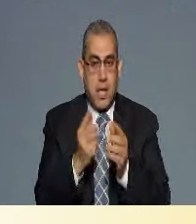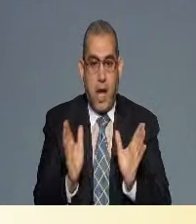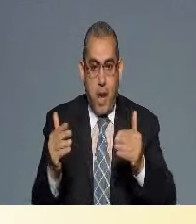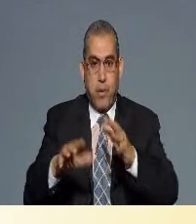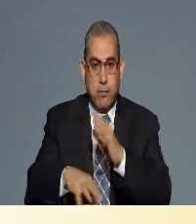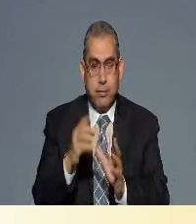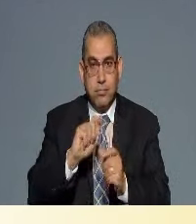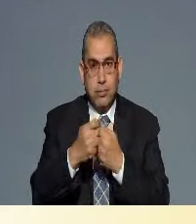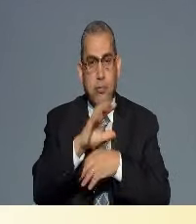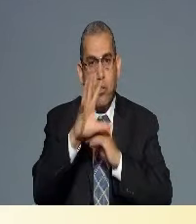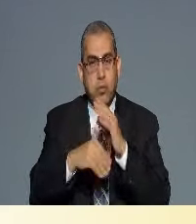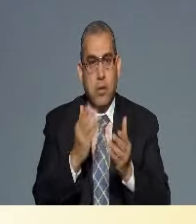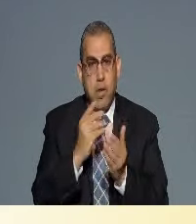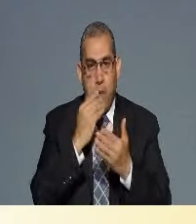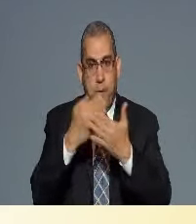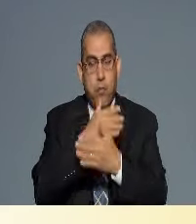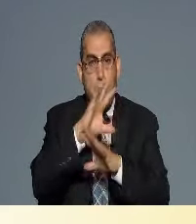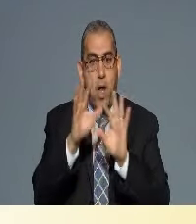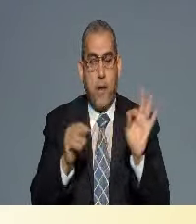القطاع الخاص ينفذها الجهاز.